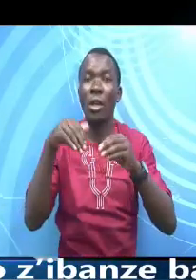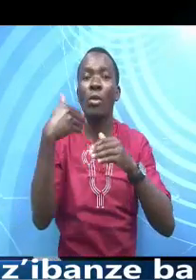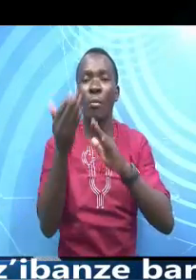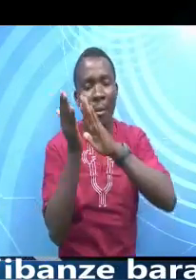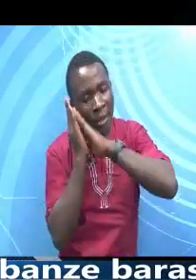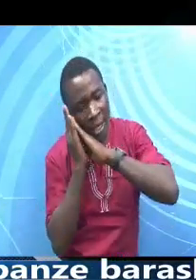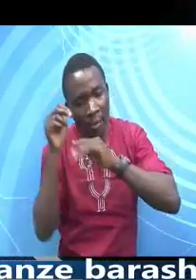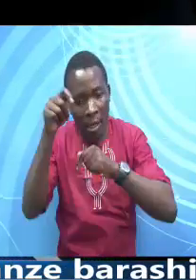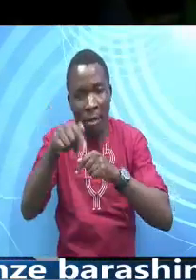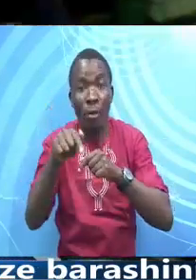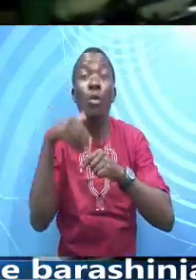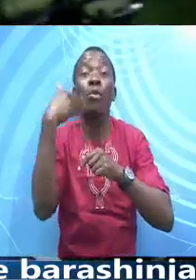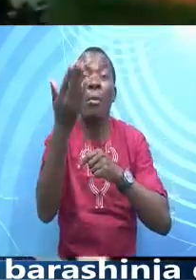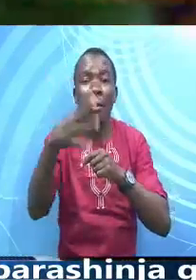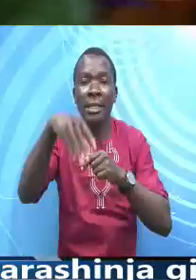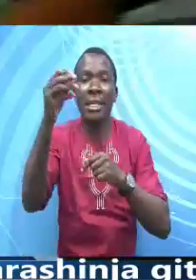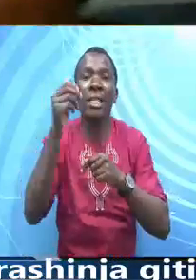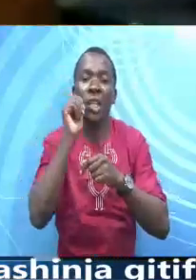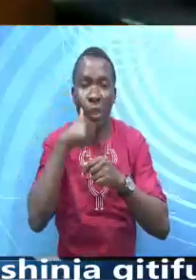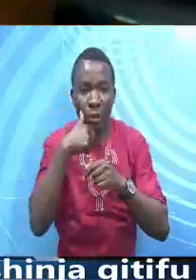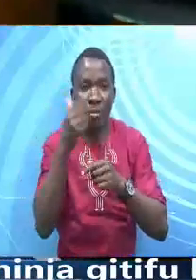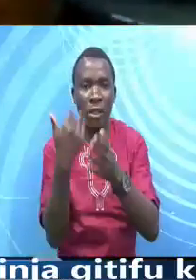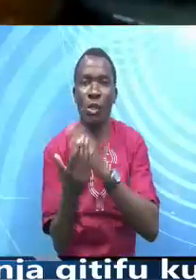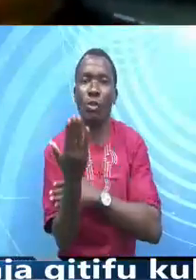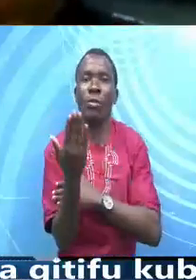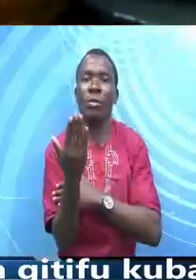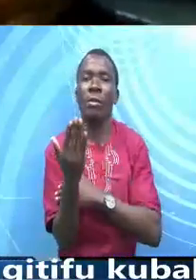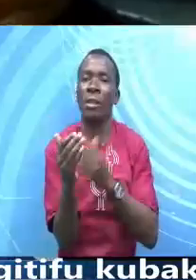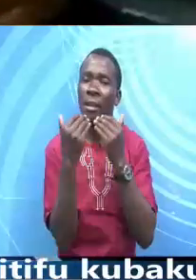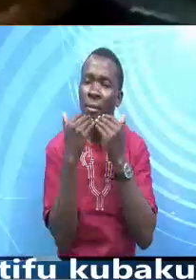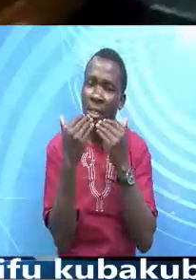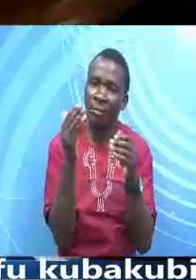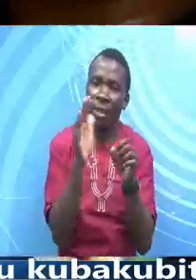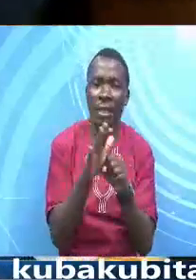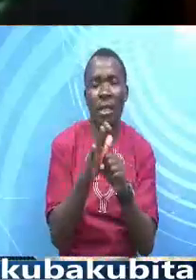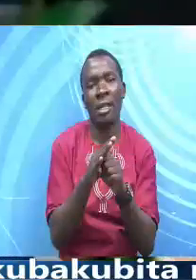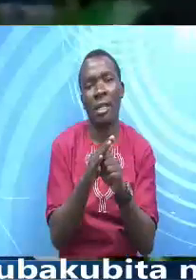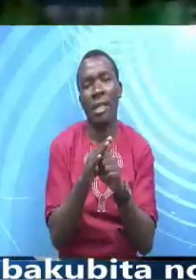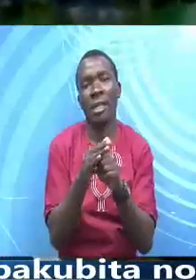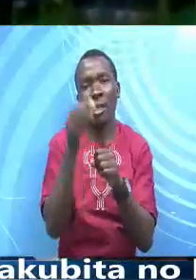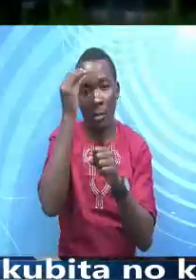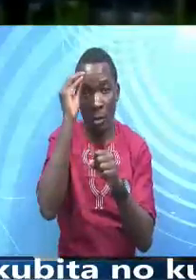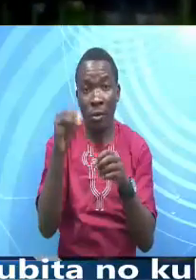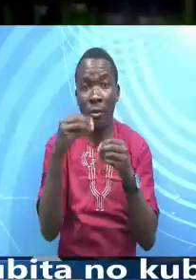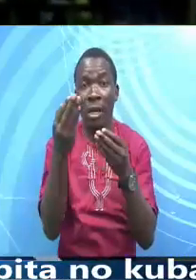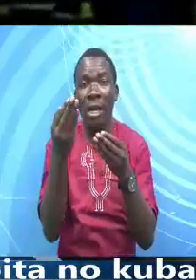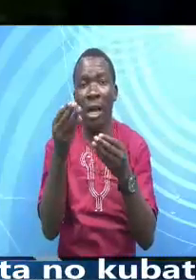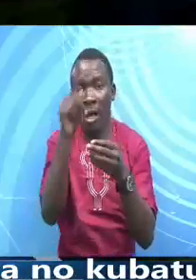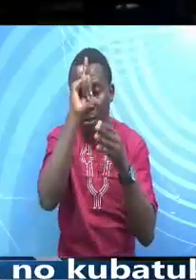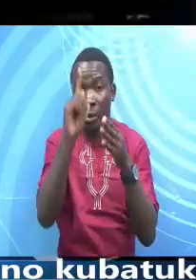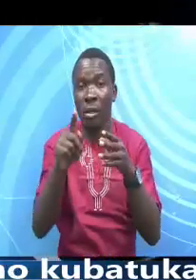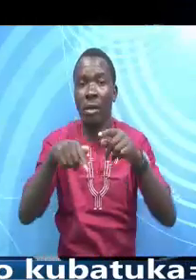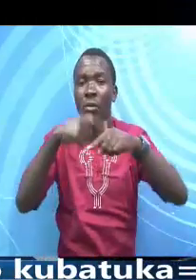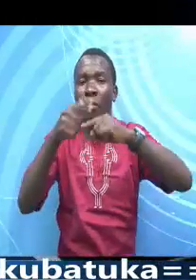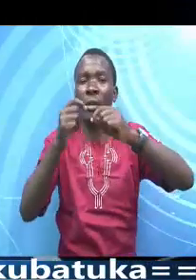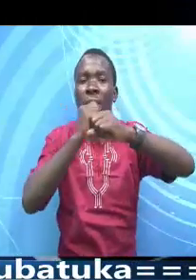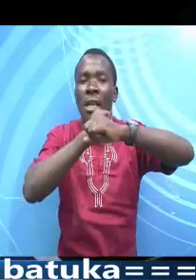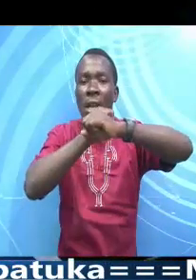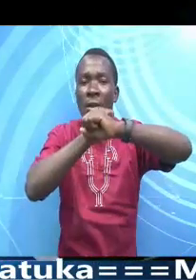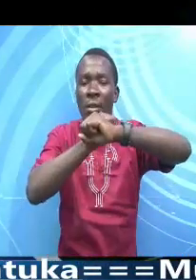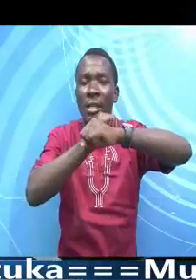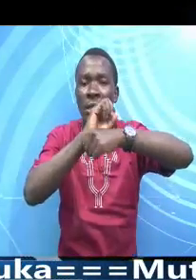mu gitondo ndabashimiye cyane murakoze cyane abaturage nukomeza kwirinda iki cyorezo kandi buri wese akabisho